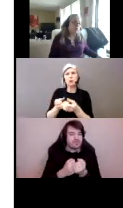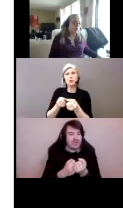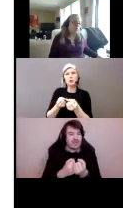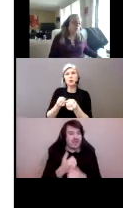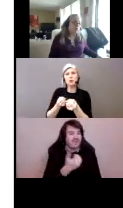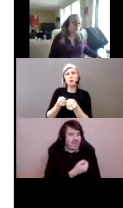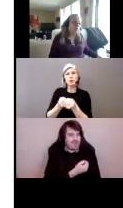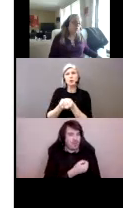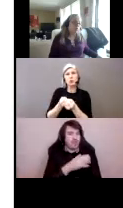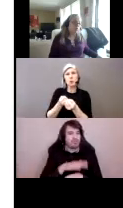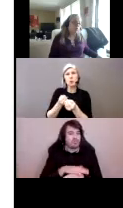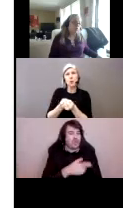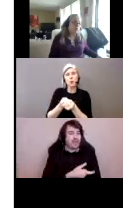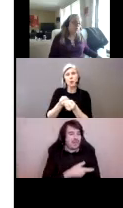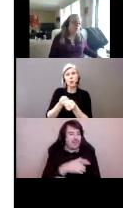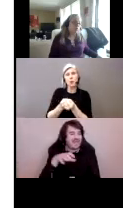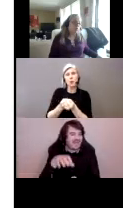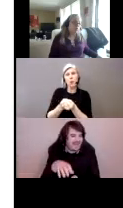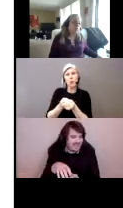en clinique.